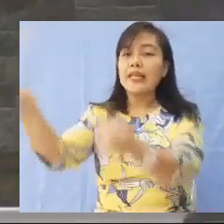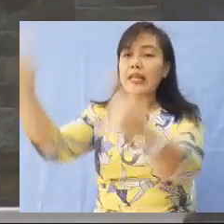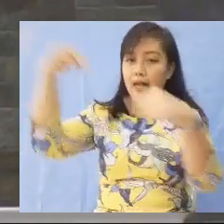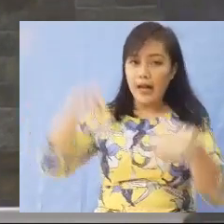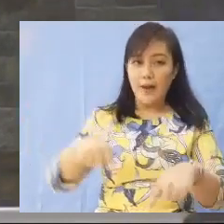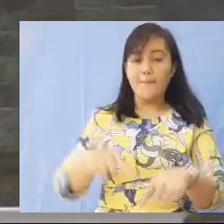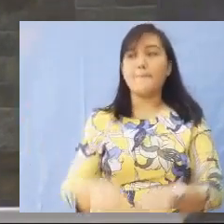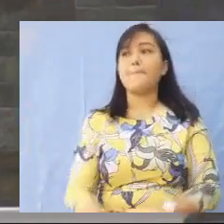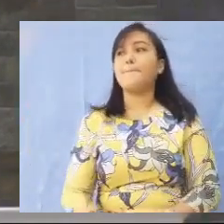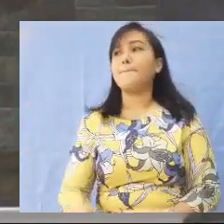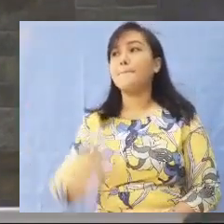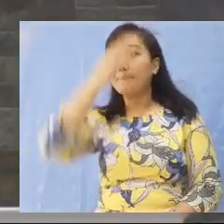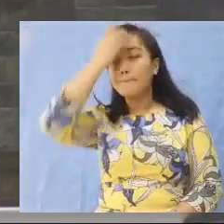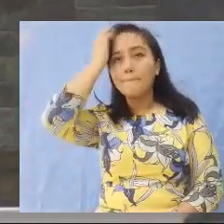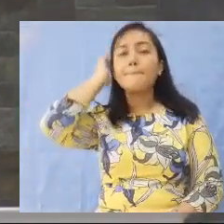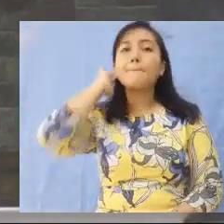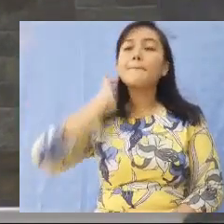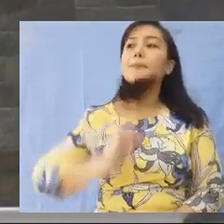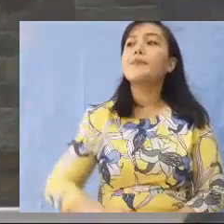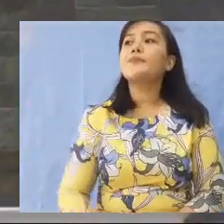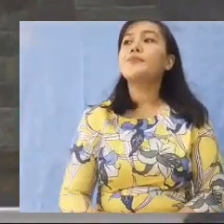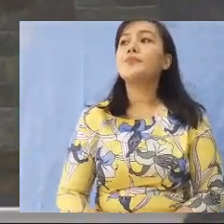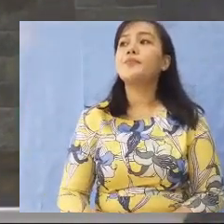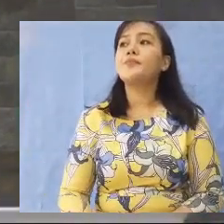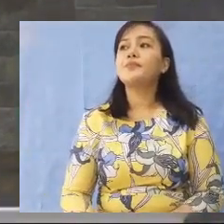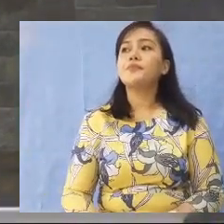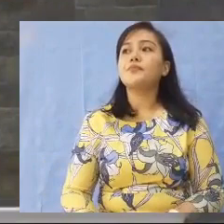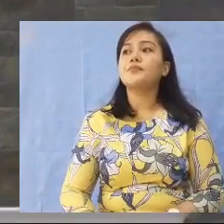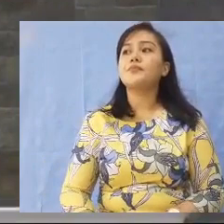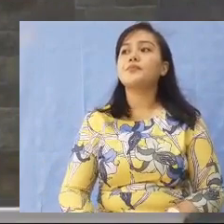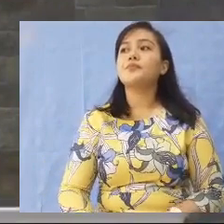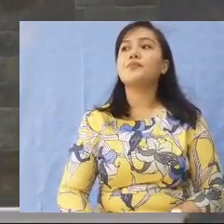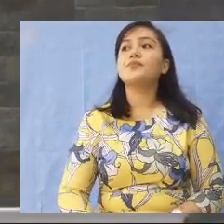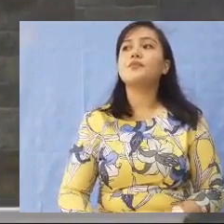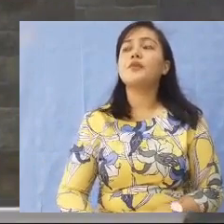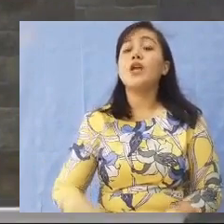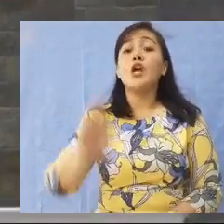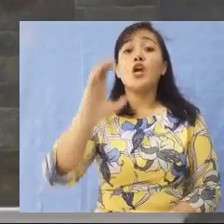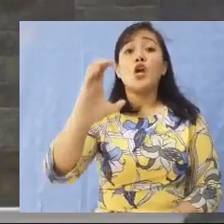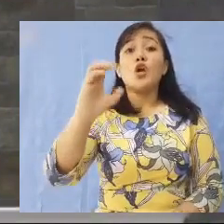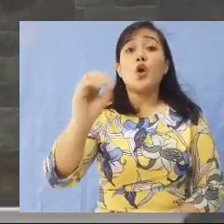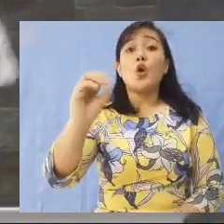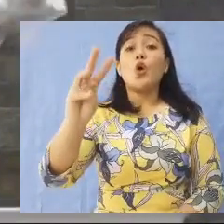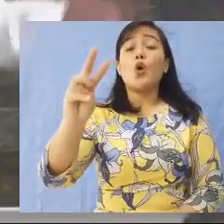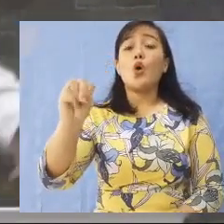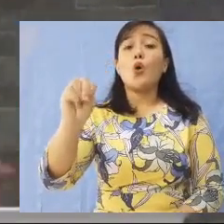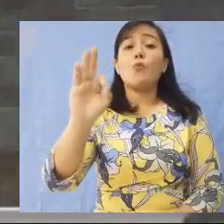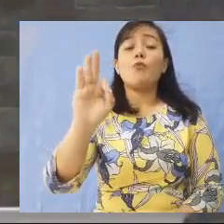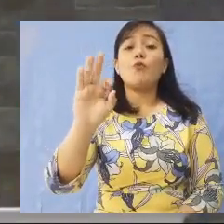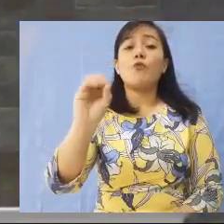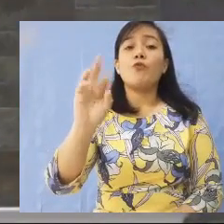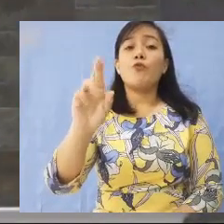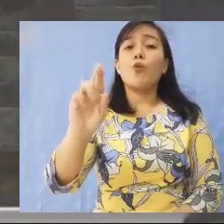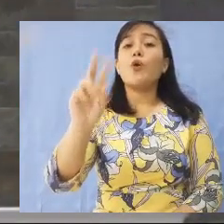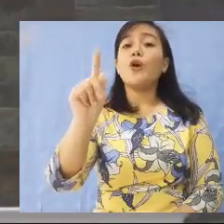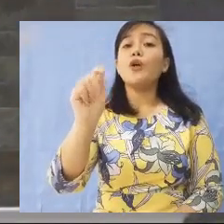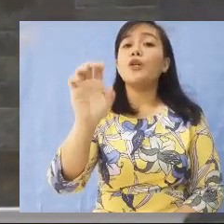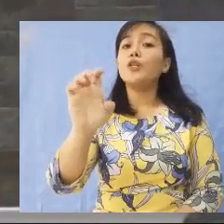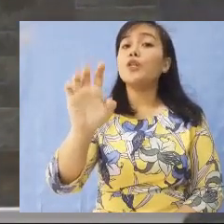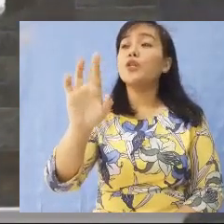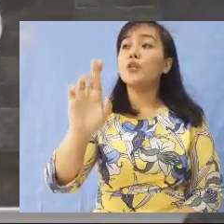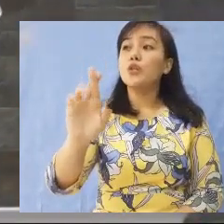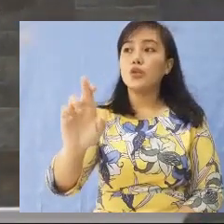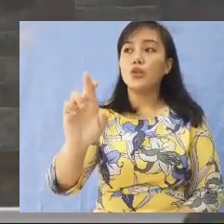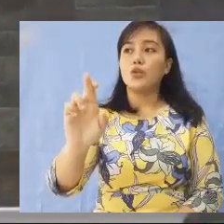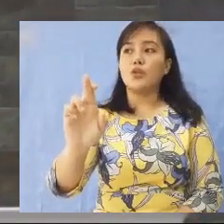po natin yung word na Comforter kapag tayo po ay nasa gitna ng pagsubok. Kapag meron kang problema, if you are